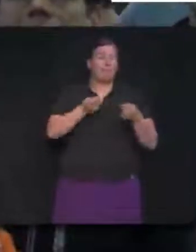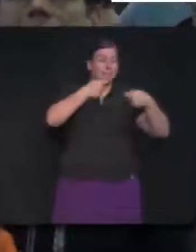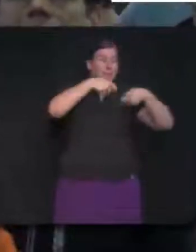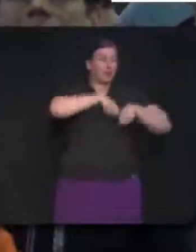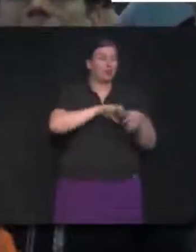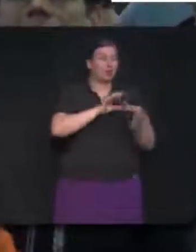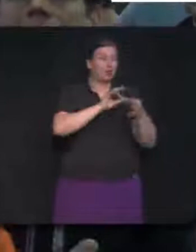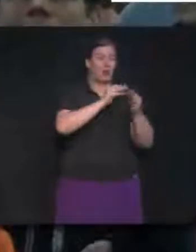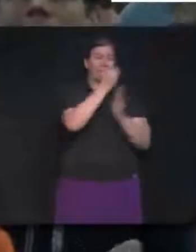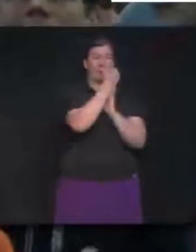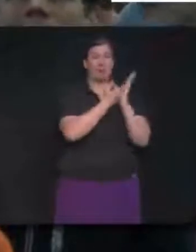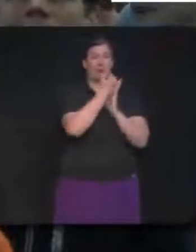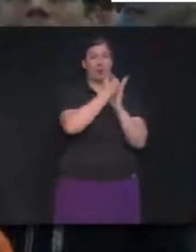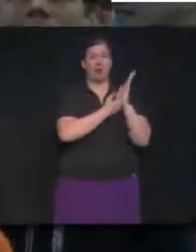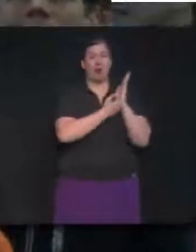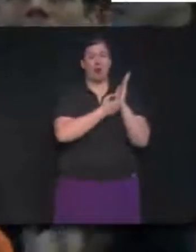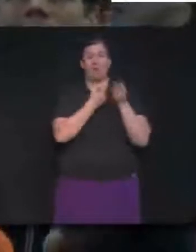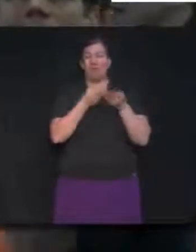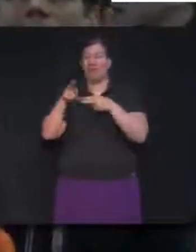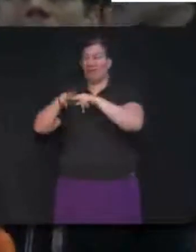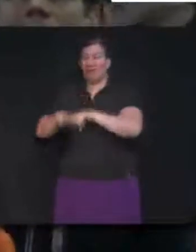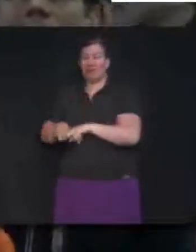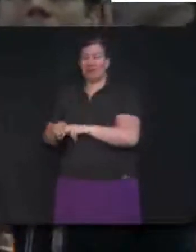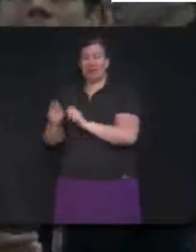Positionspapiere sind Homburg